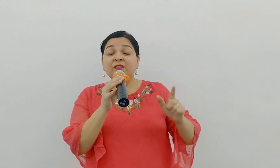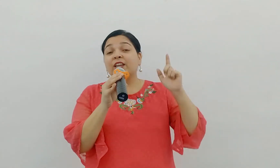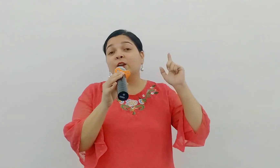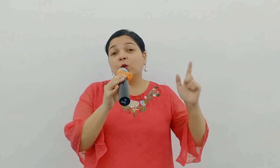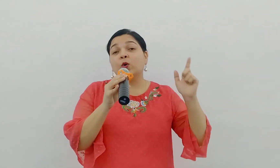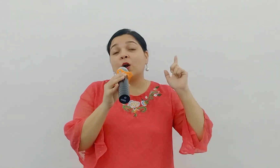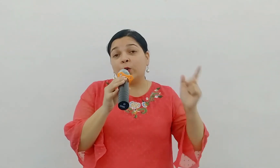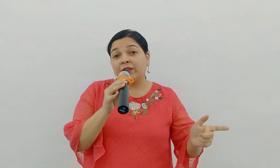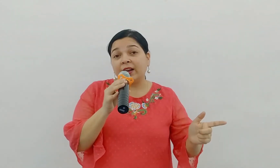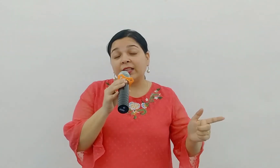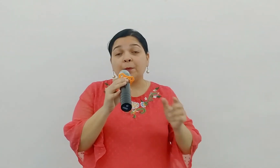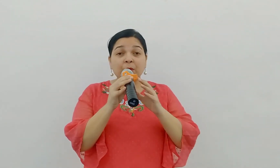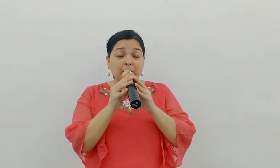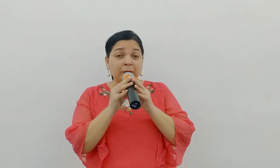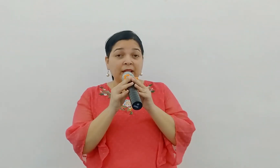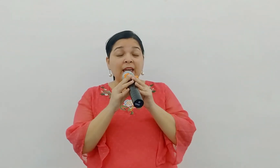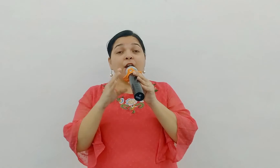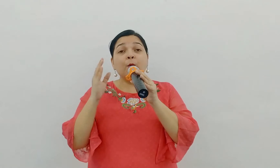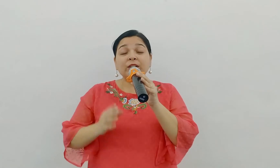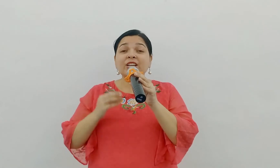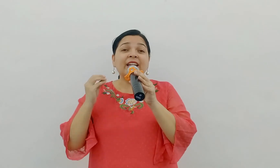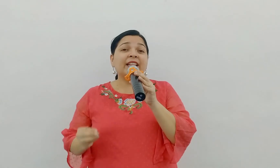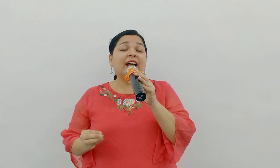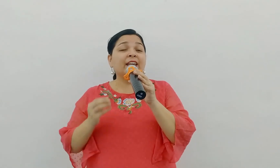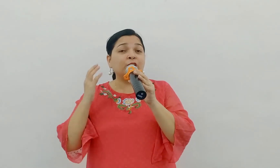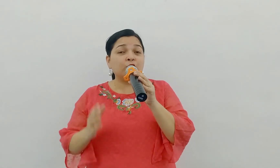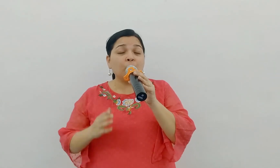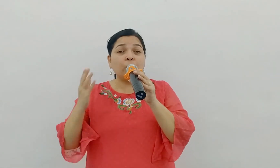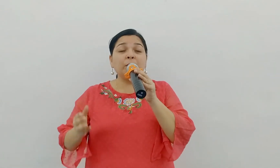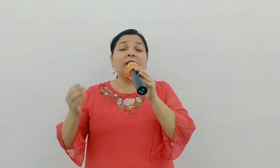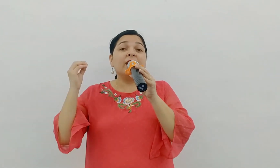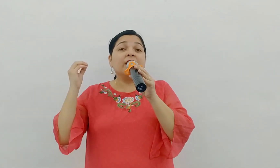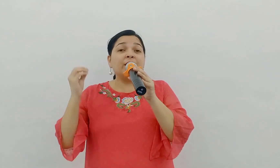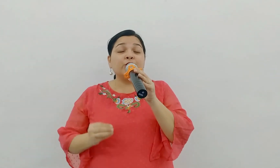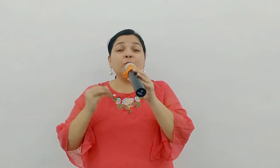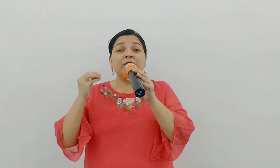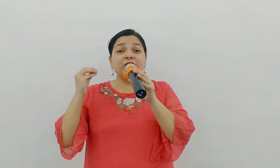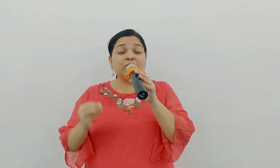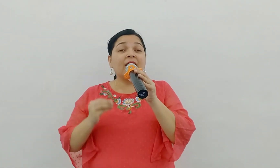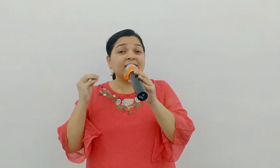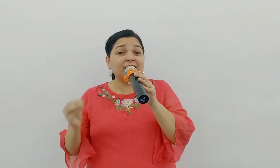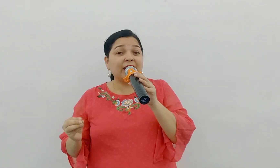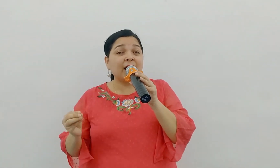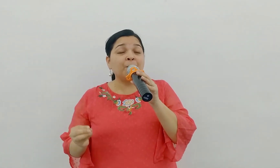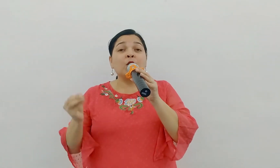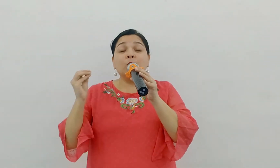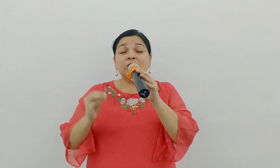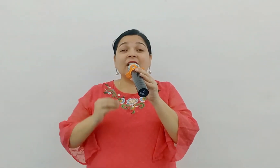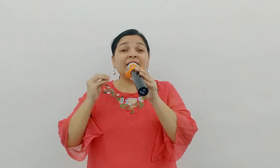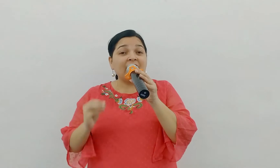से निनवे के लोगों का होने वाला था। पर आपको पता है, वचन कहता है कि जो कोई भी यीशु में विश्वास